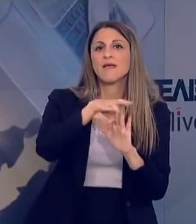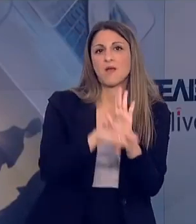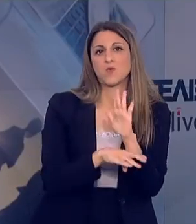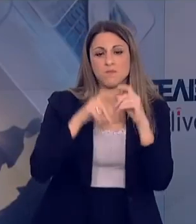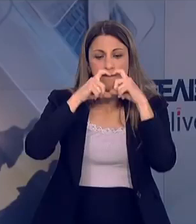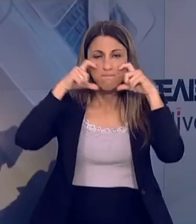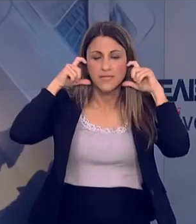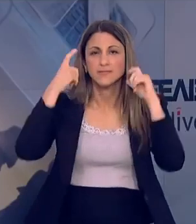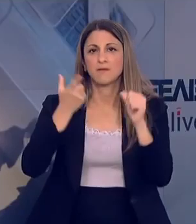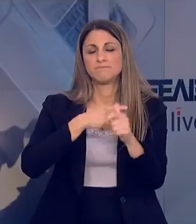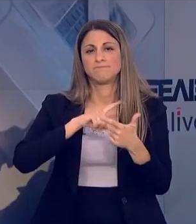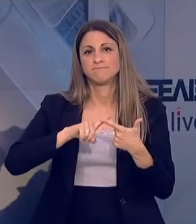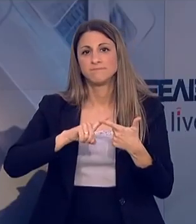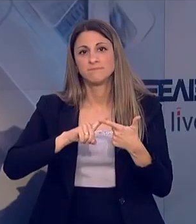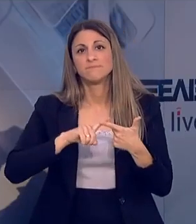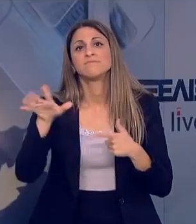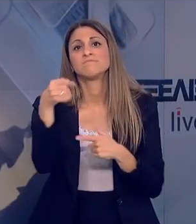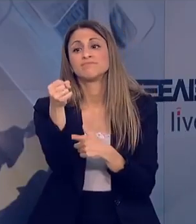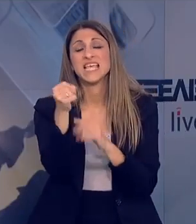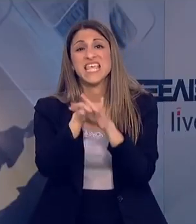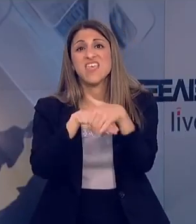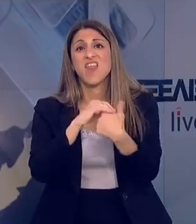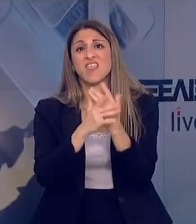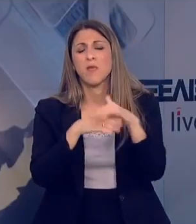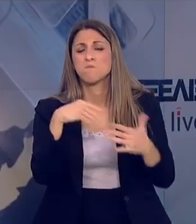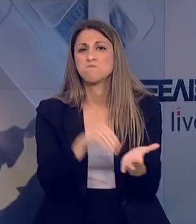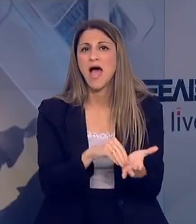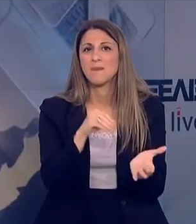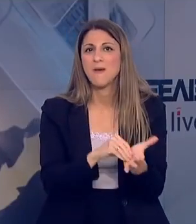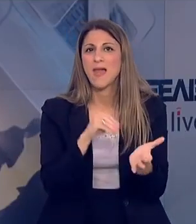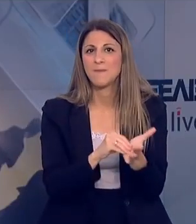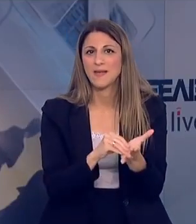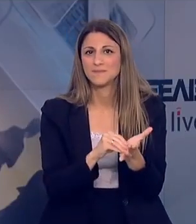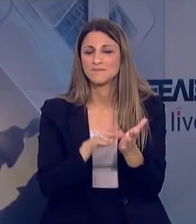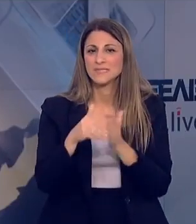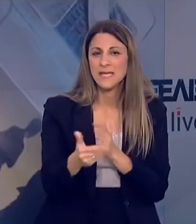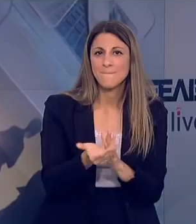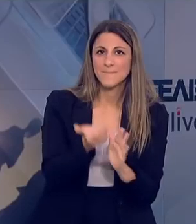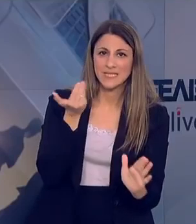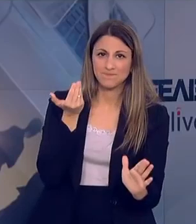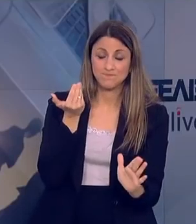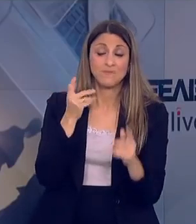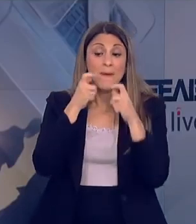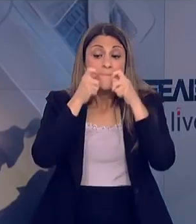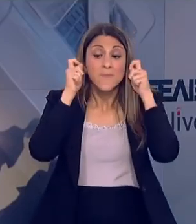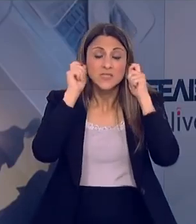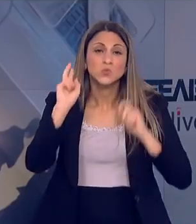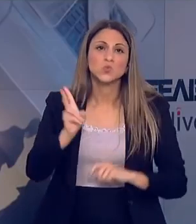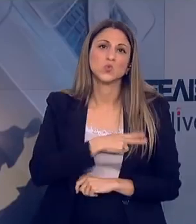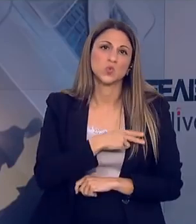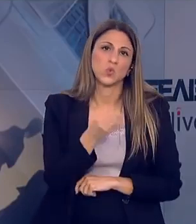μάσκας και την προσεκτική υγιεινή των χεριών. Αλλά η χρήση μάσκας θα πρέπει να γίνεται με σωστό